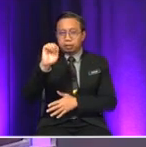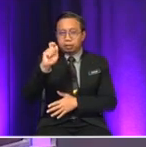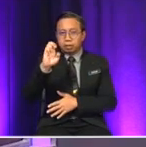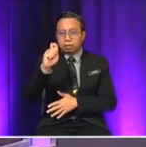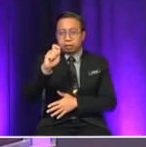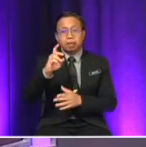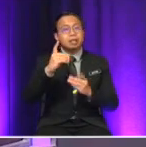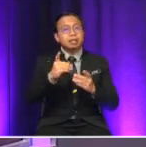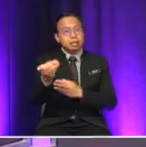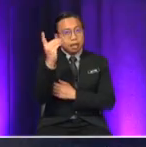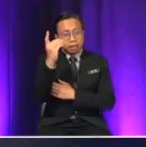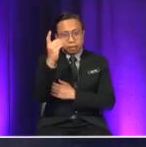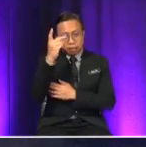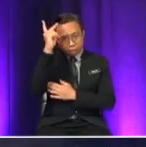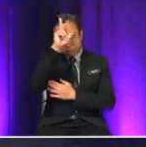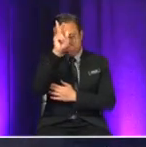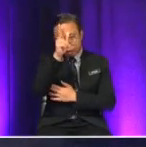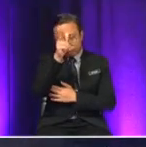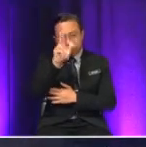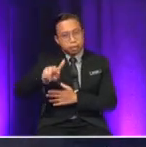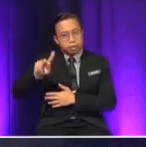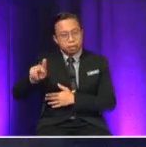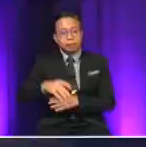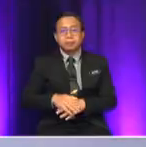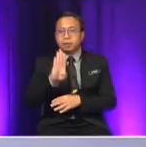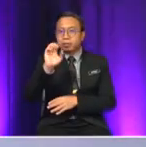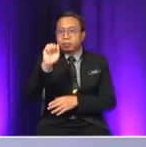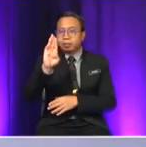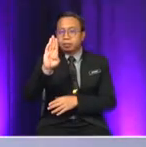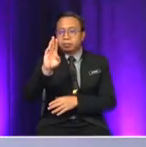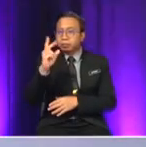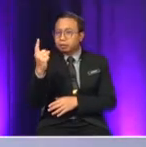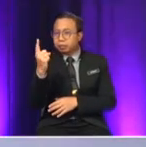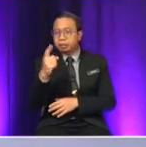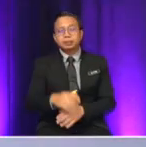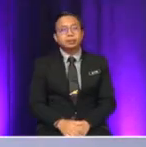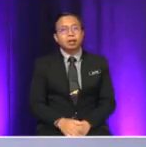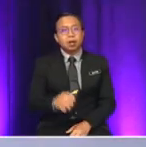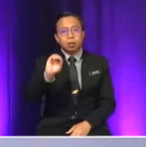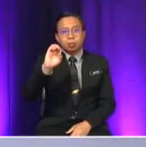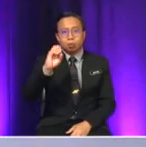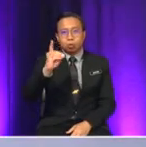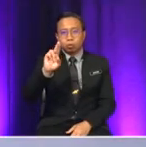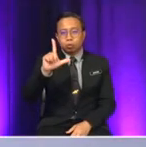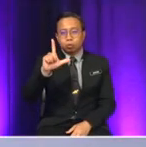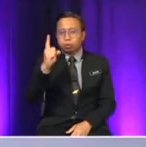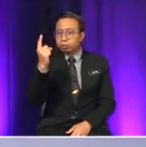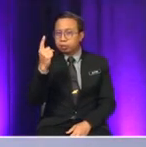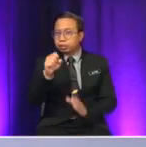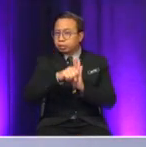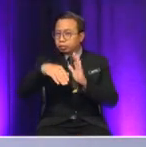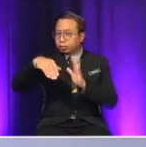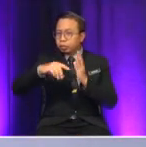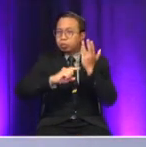kreatif kanak-kanak. Menarik, dan ini merupakan bab 11 ya Cikgu? Ya, modul 11. Modul 11. Okey, sebelum kita